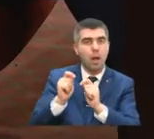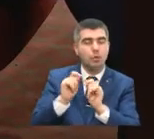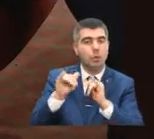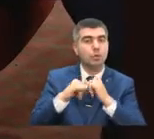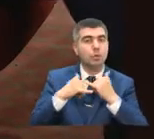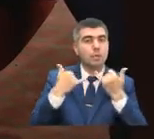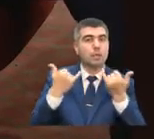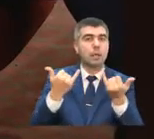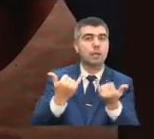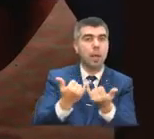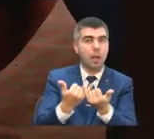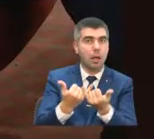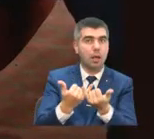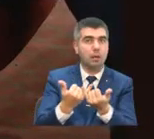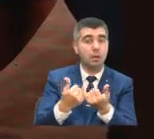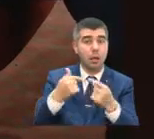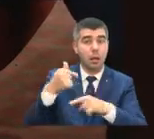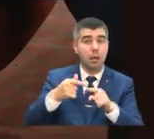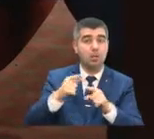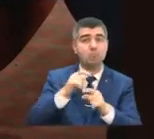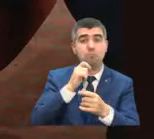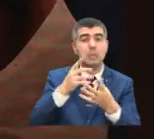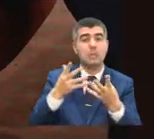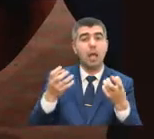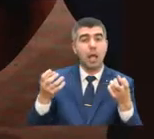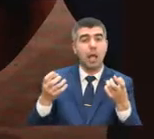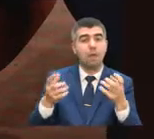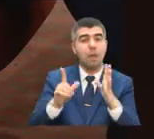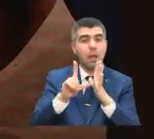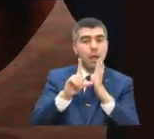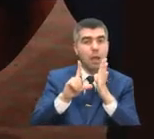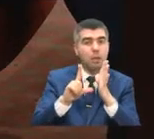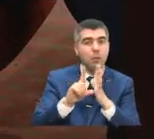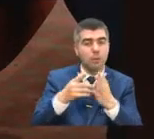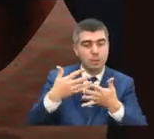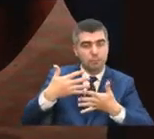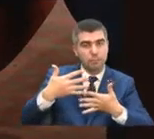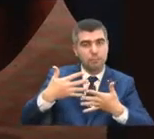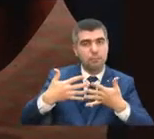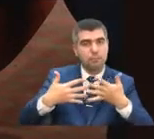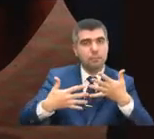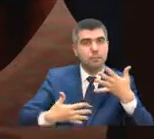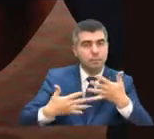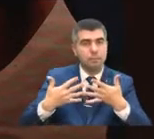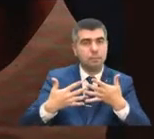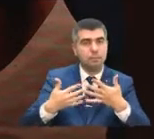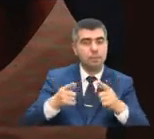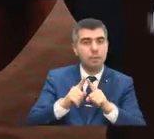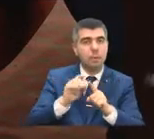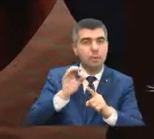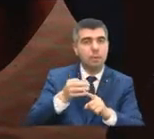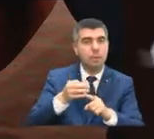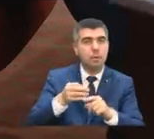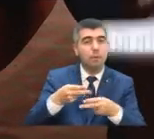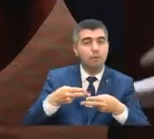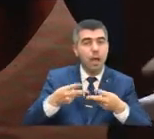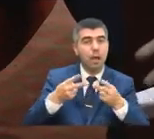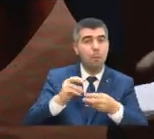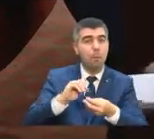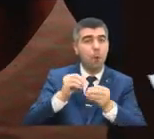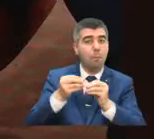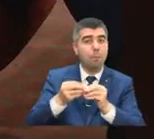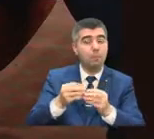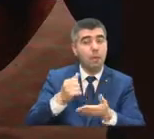لأن عندي واحد عدد نصوص قانونية واحد عدد توجهات لي منفروض أن تحل المشكل، ما تتحلوش